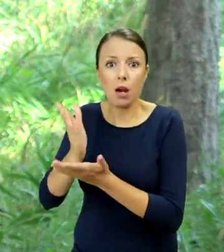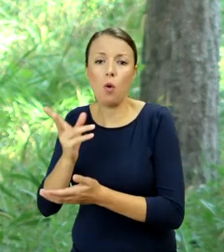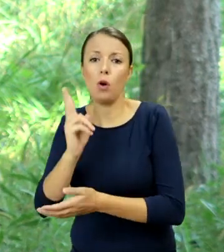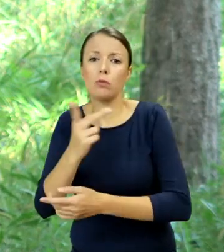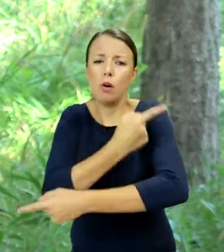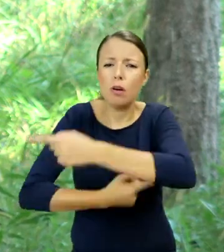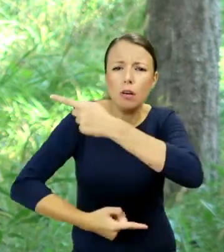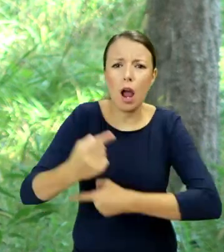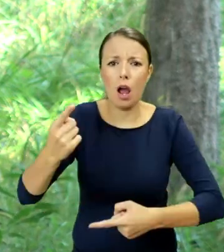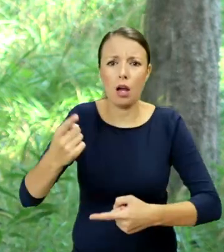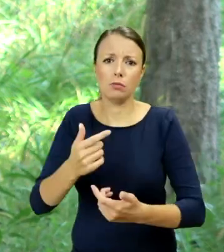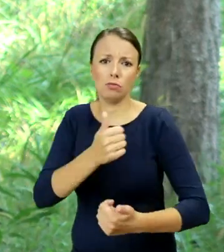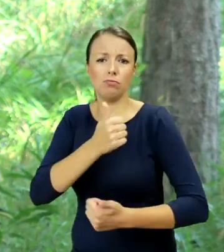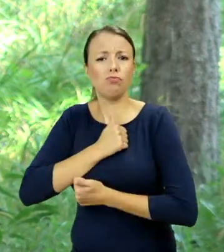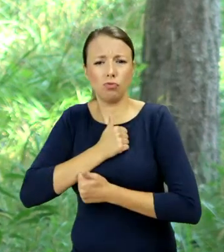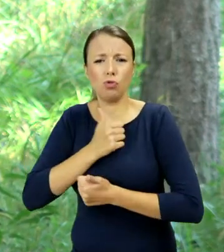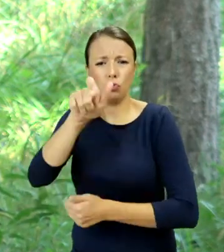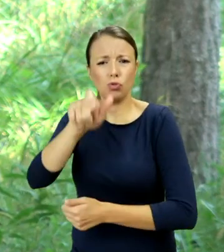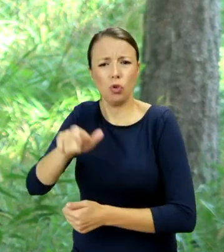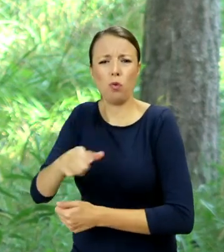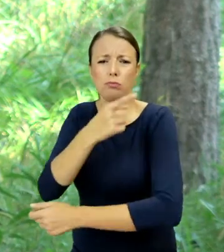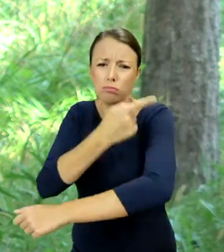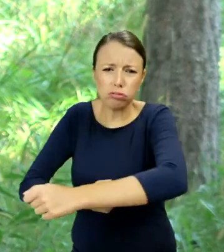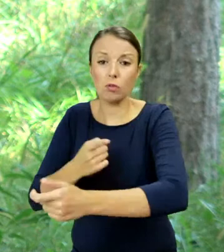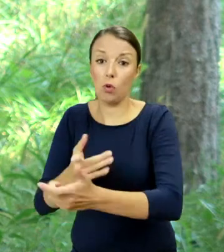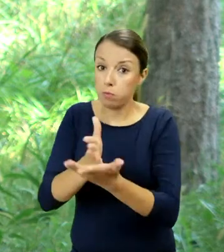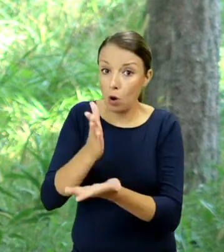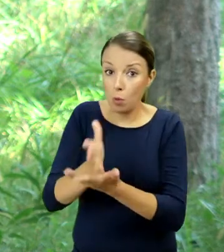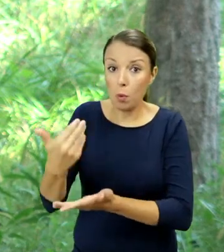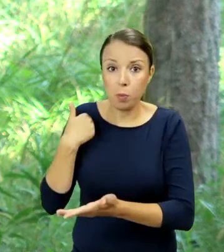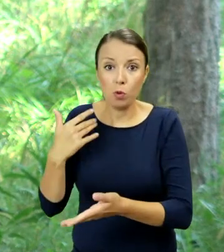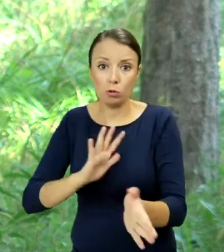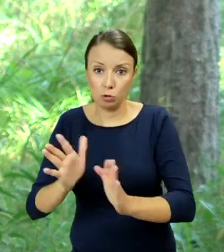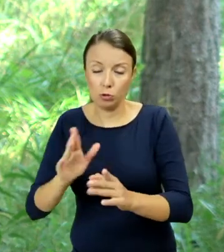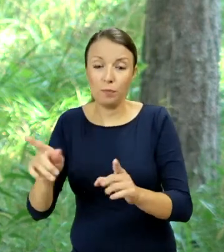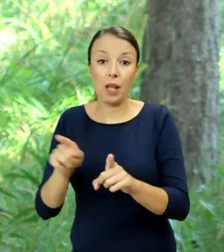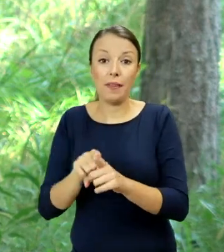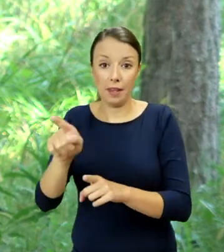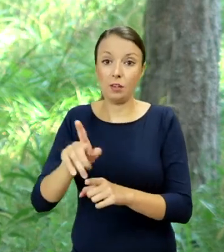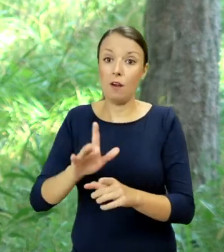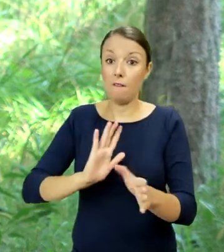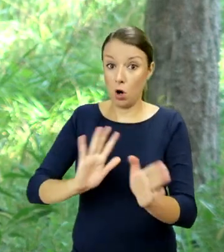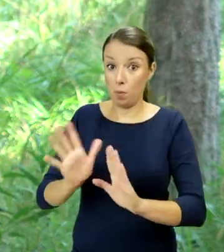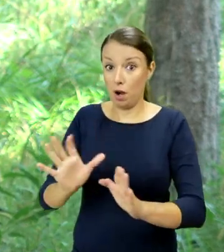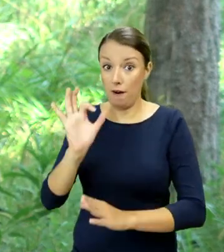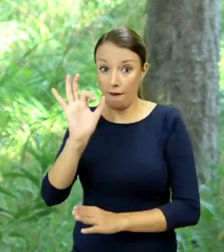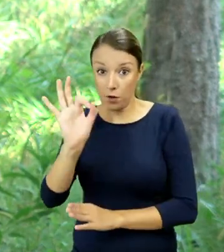profesjonalizowały tęże opiekę. To znaczy